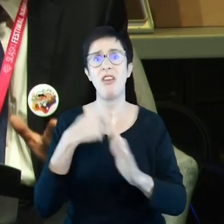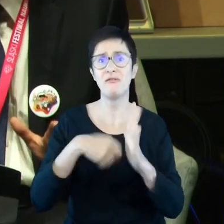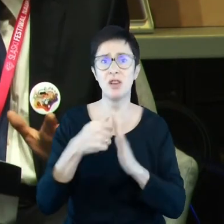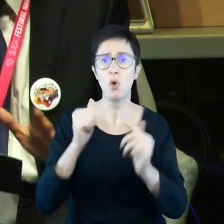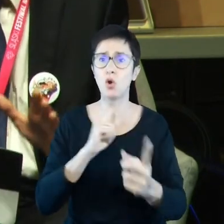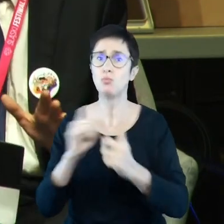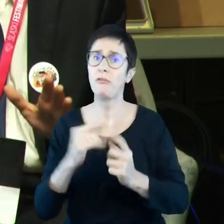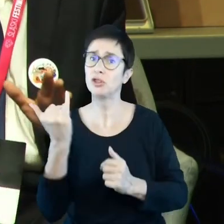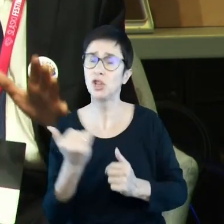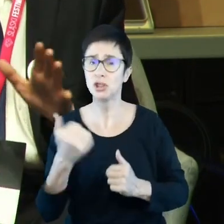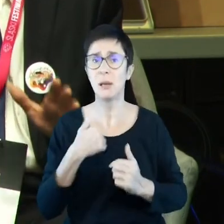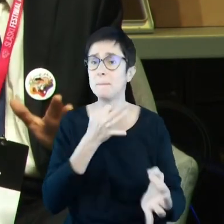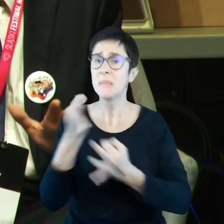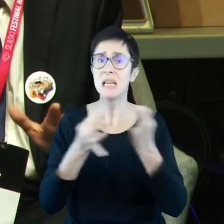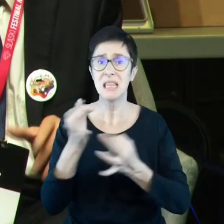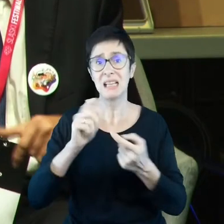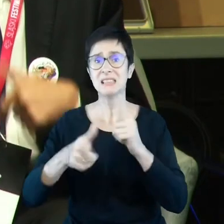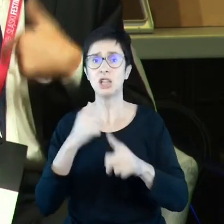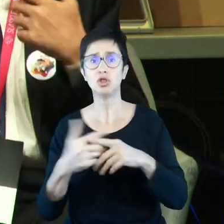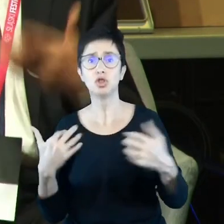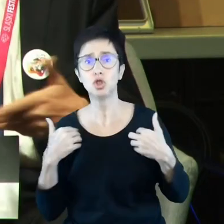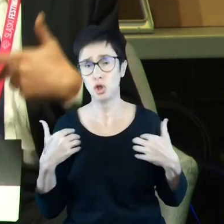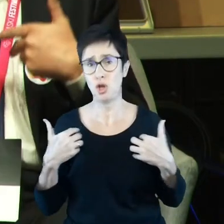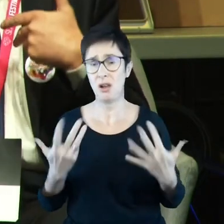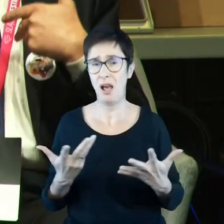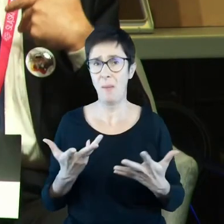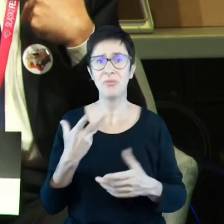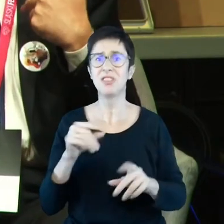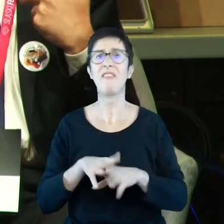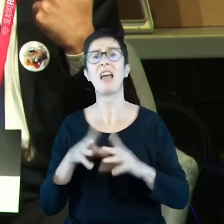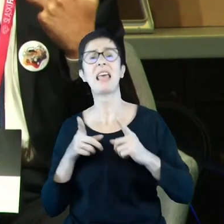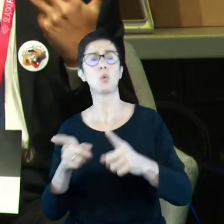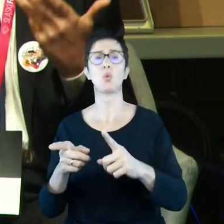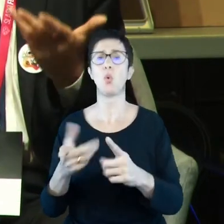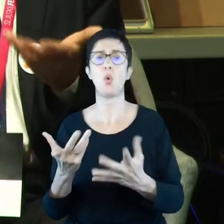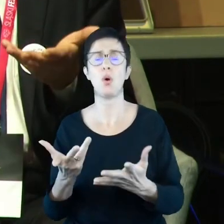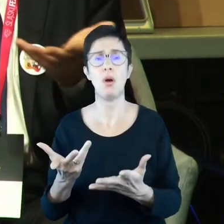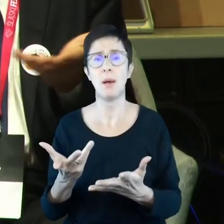zadawać pytania o sens tego istnienia, sens tego życia. I to nie w tym kierunku